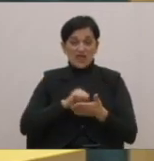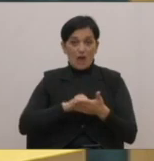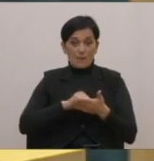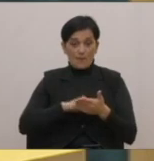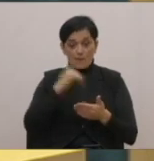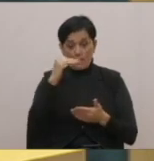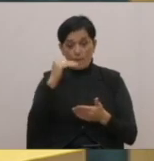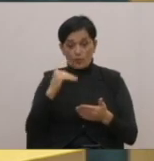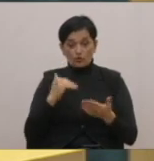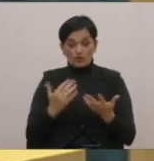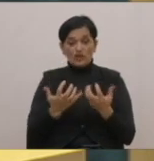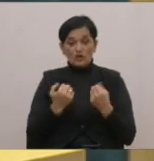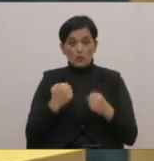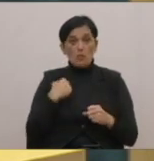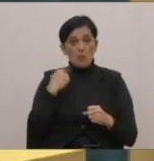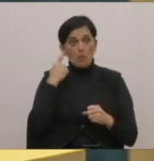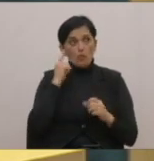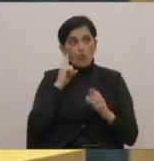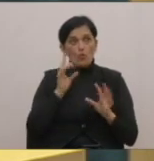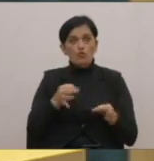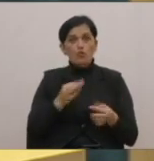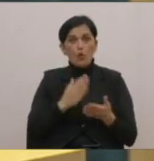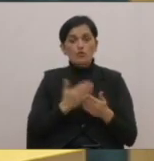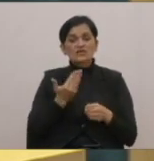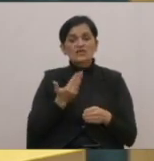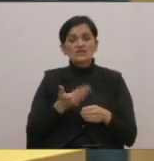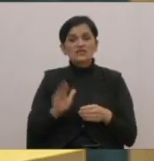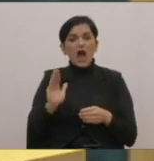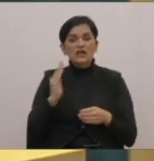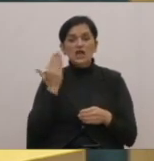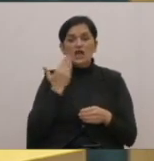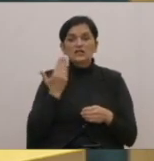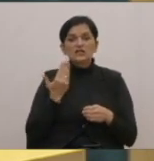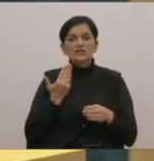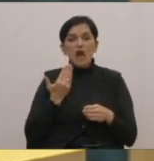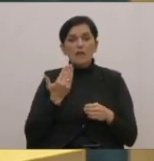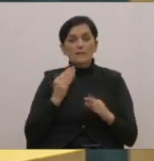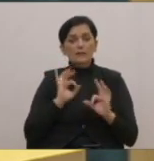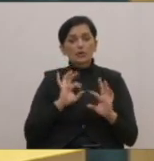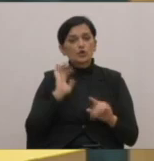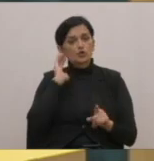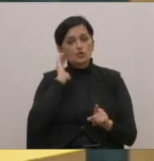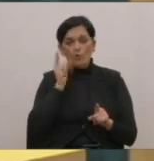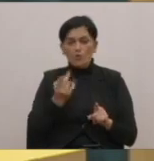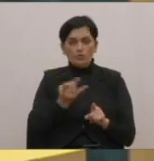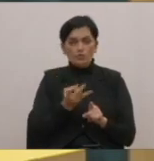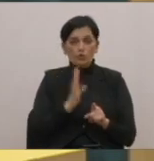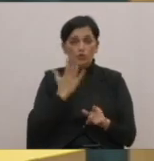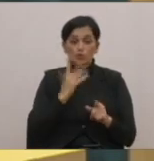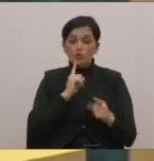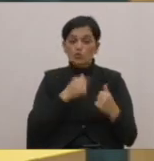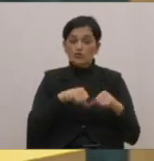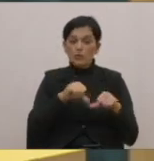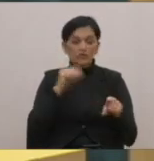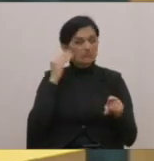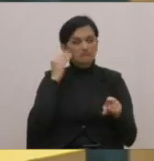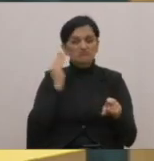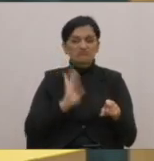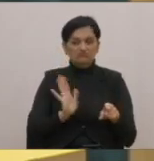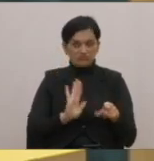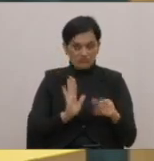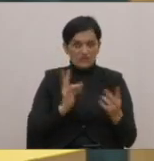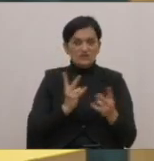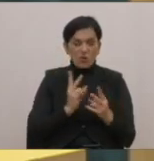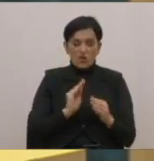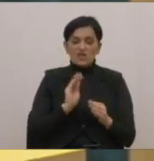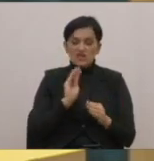ისედაც იღებს, მაშინ მე მგონი ლოგიკურია რომ ცალკე ზეპირმოსმენა ამას აღარ დაეთმოს. თუ საბჭო მიიჩნევს რომ საჭირო არის